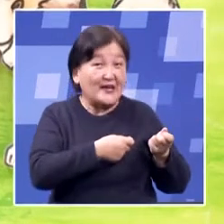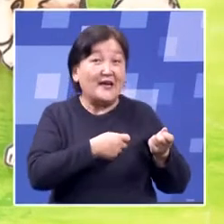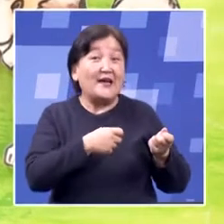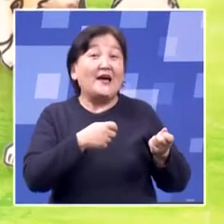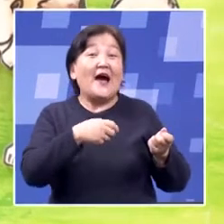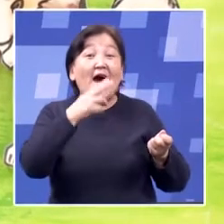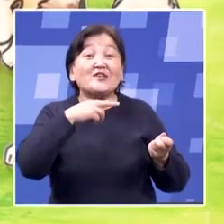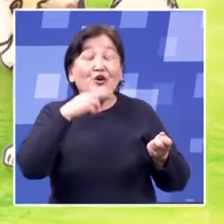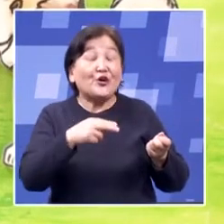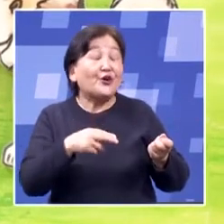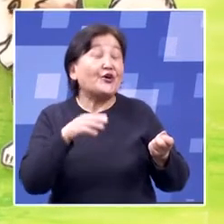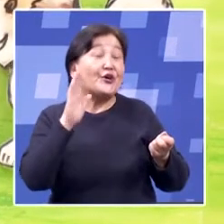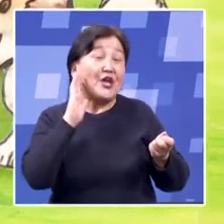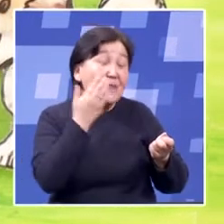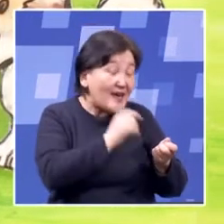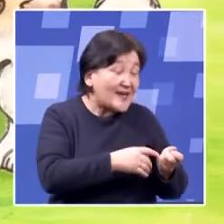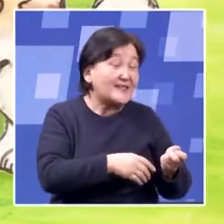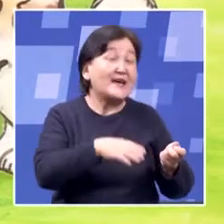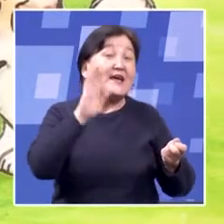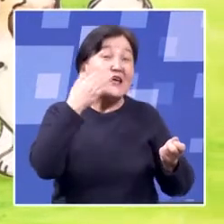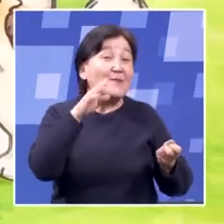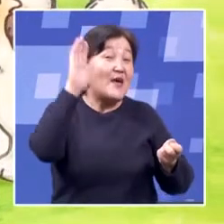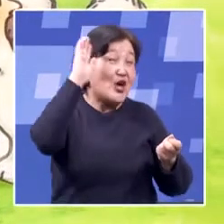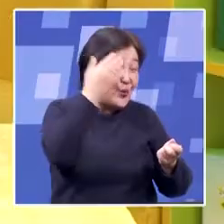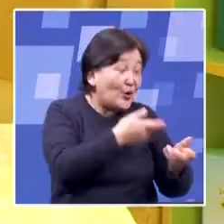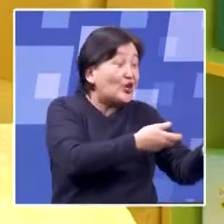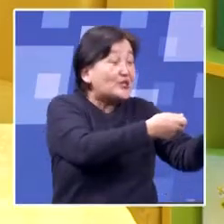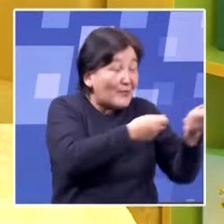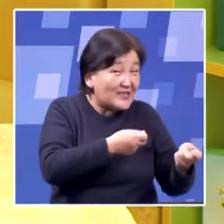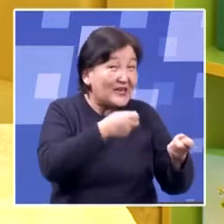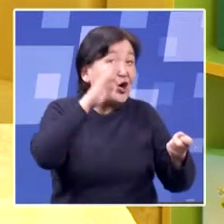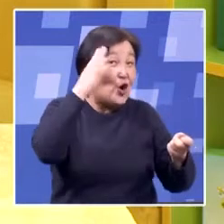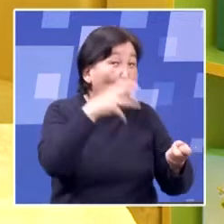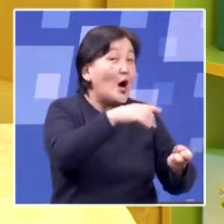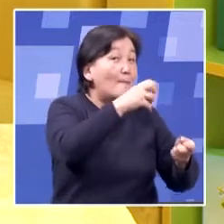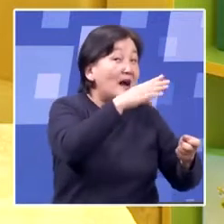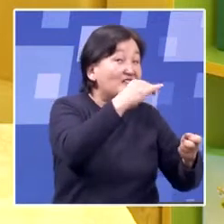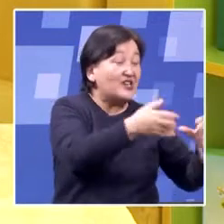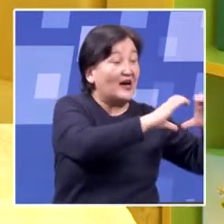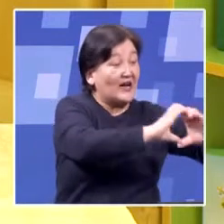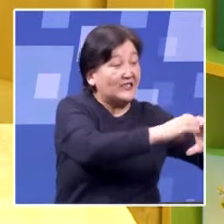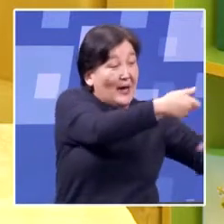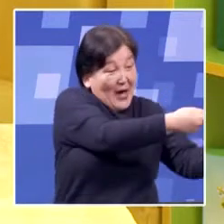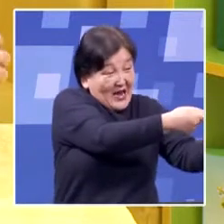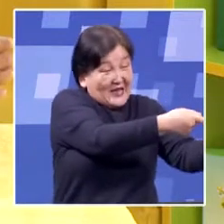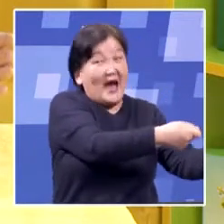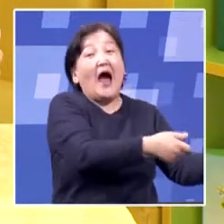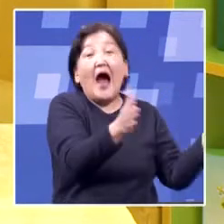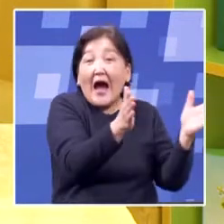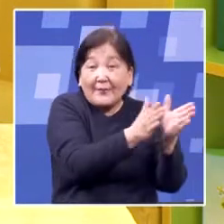охноос ач охин эмээгээс эмгэн өвгнөөс өвгөн манжингаас бариад бүгдээрээ